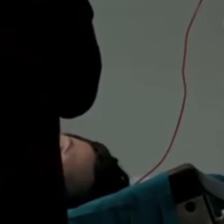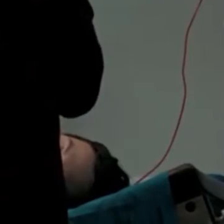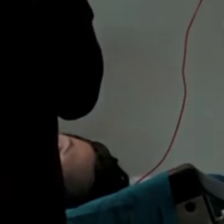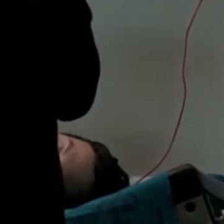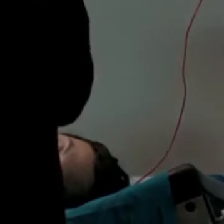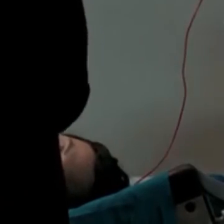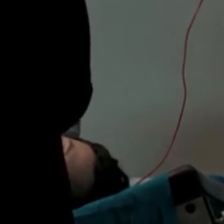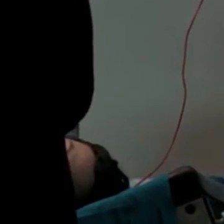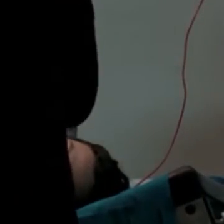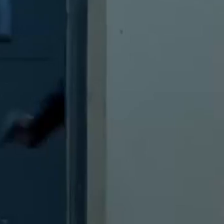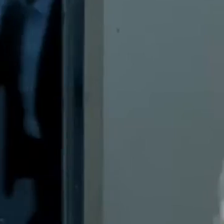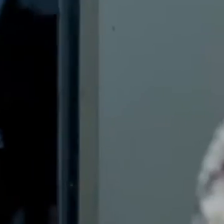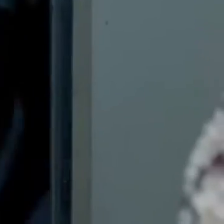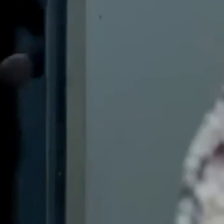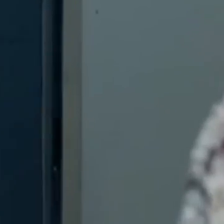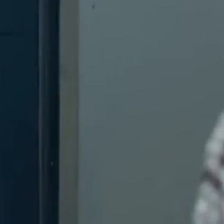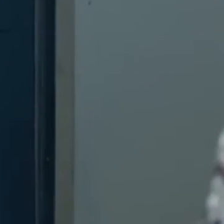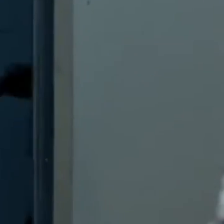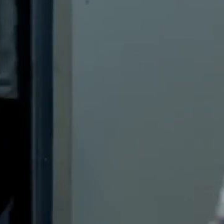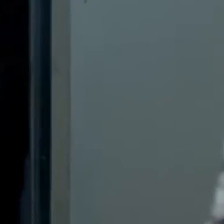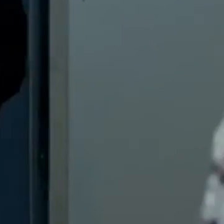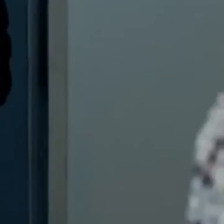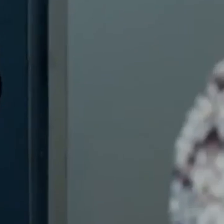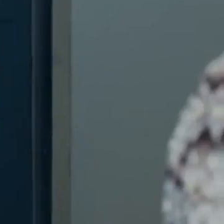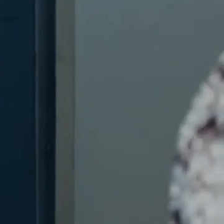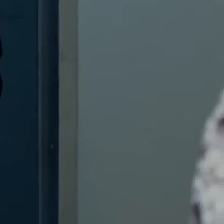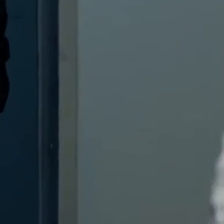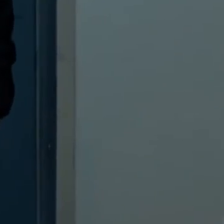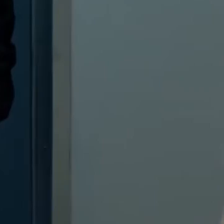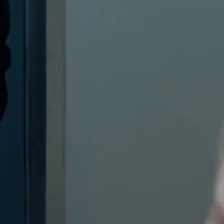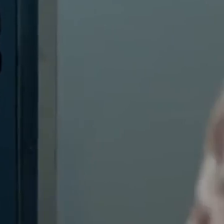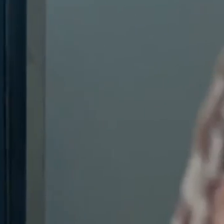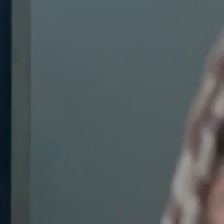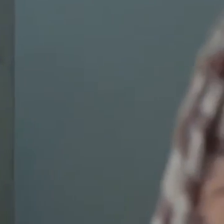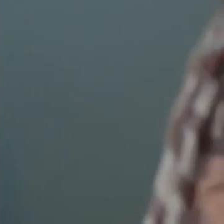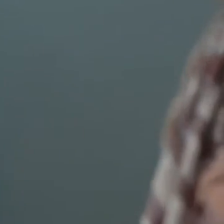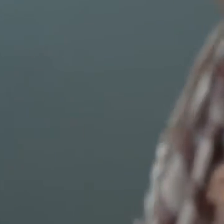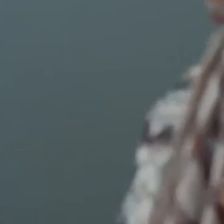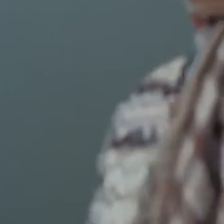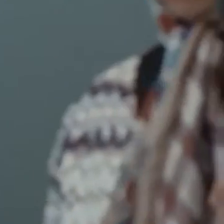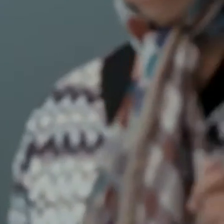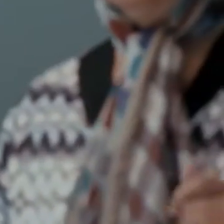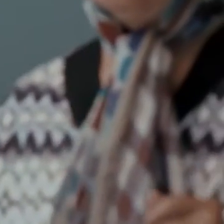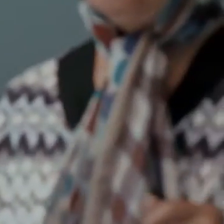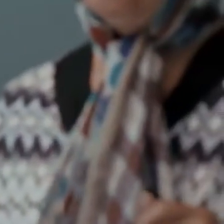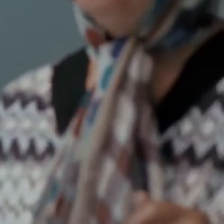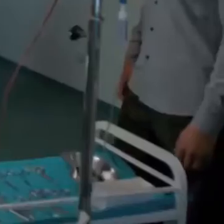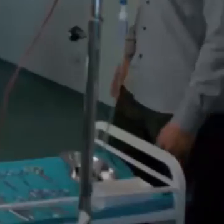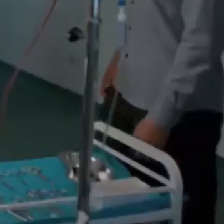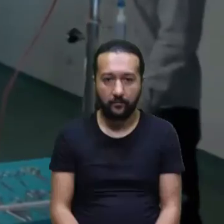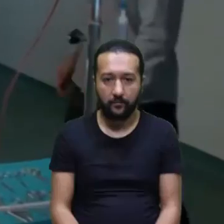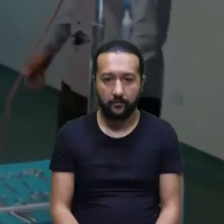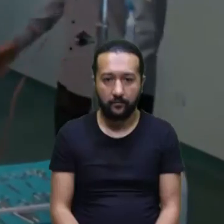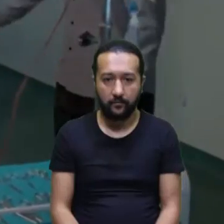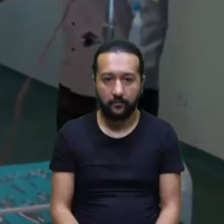ağzında oksijen maskesi. Bir bakın hele. Polat kapıya gelince yavaşladı. Ne olduğunu anlamaya çalışarak yaklaşıyor.